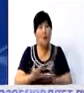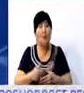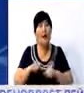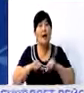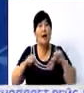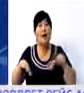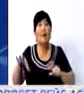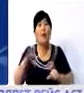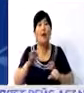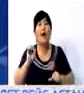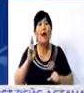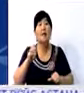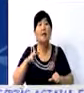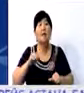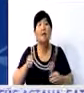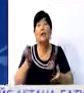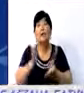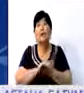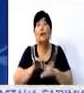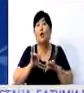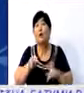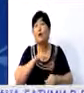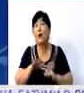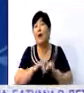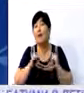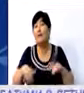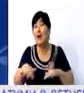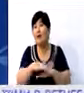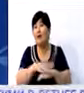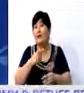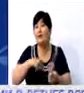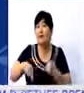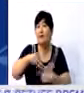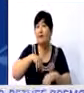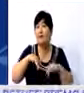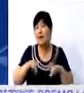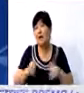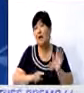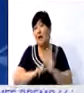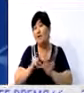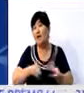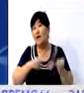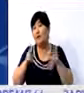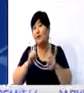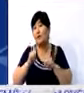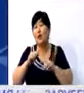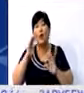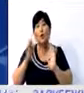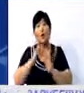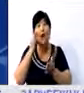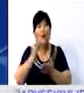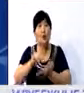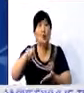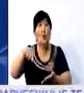Комиссия областного акимата продолжает знакомиться с ходом работ по развитию массового предпринимательства. На очередном выездном заседании заслушан отчет